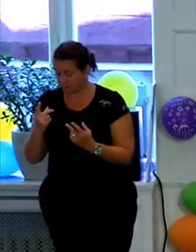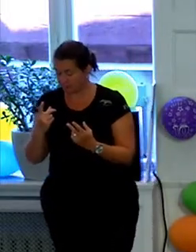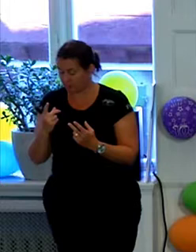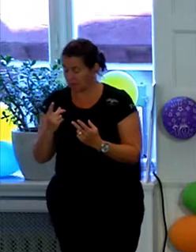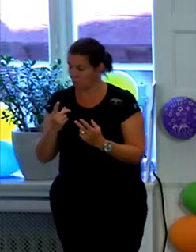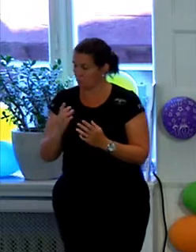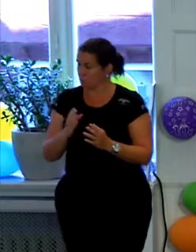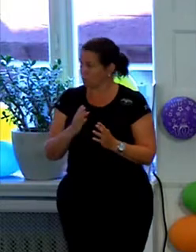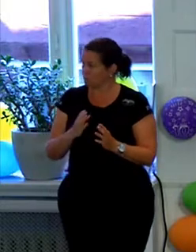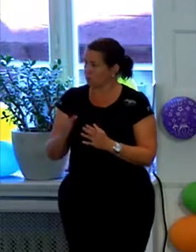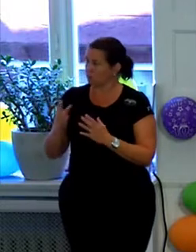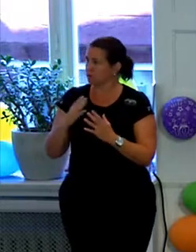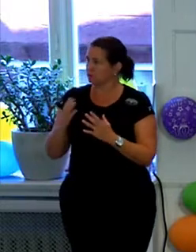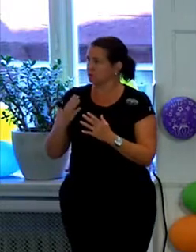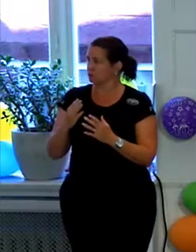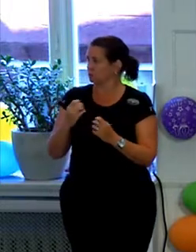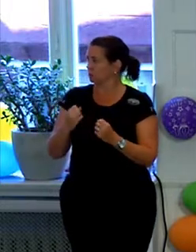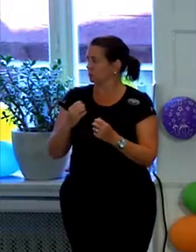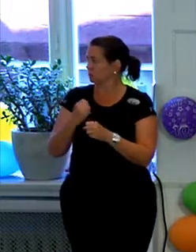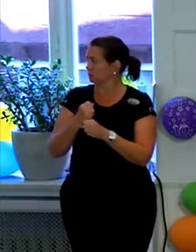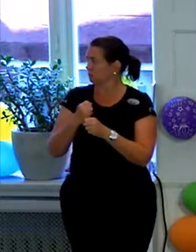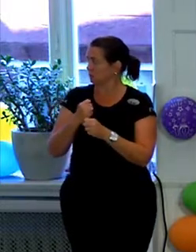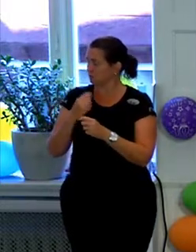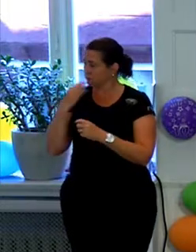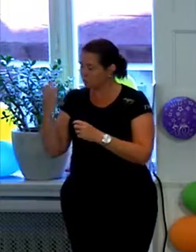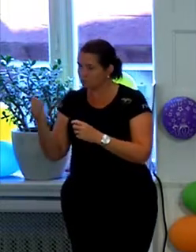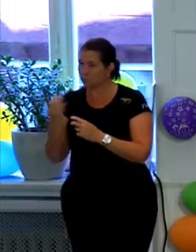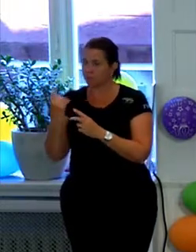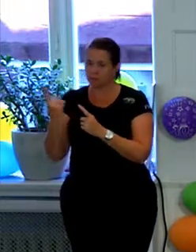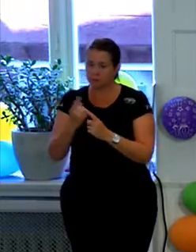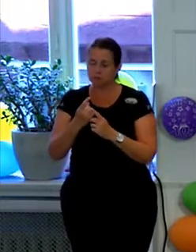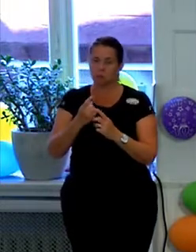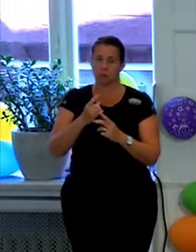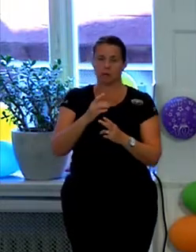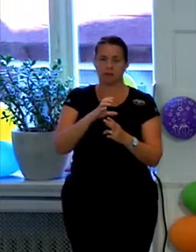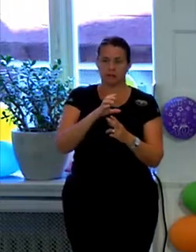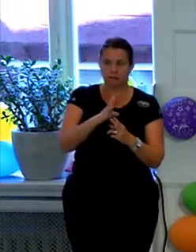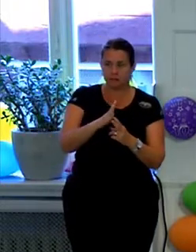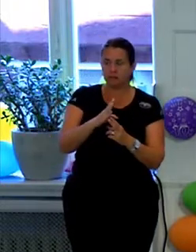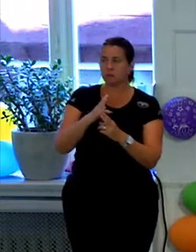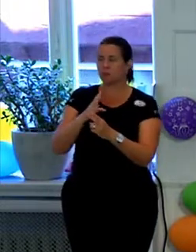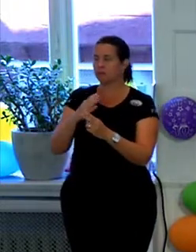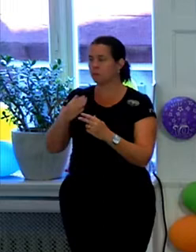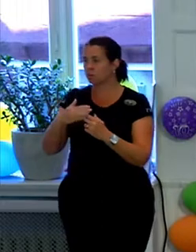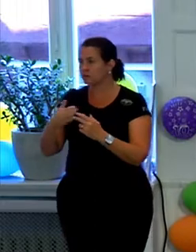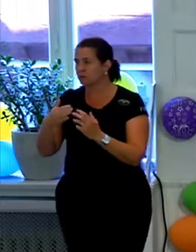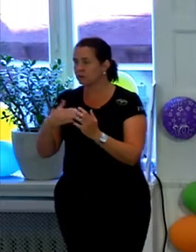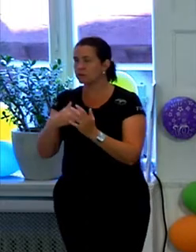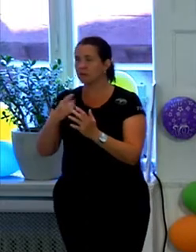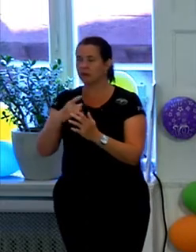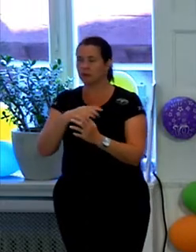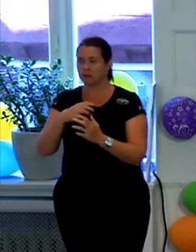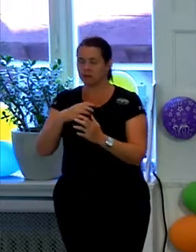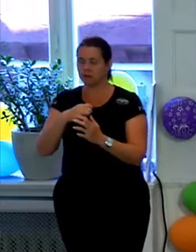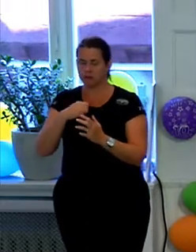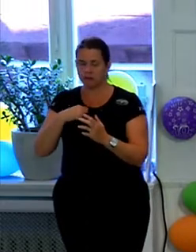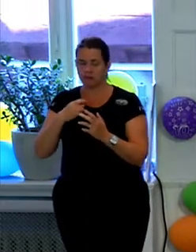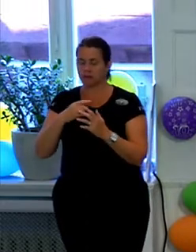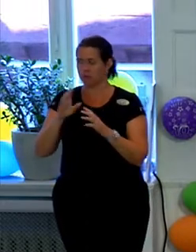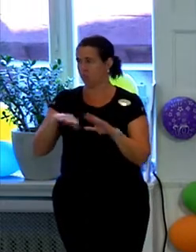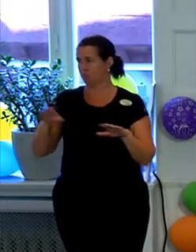samtidigt förhålla sig till Trafikverket och SJ och regeringen. Och, ja, eller hur? Lena, du lyfter lite grann på... Nej, men